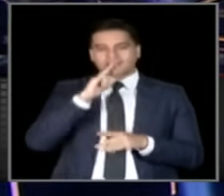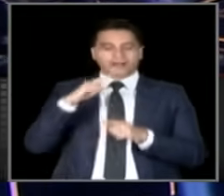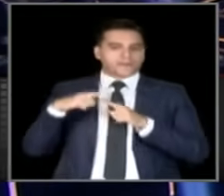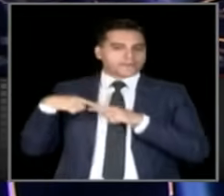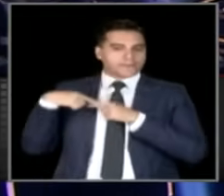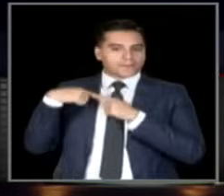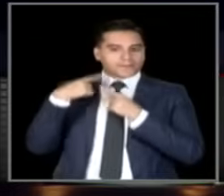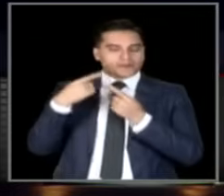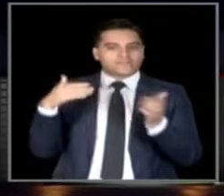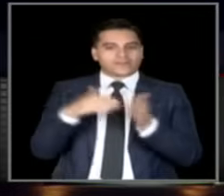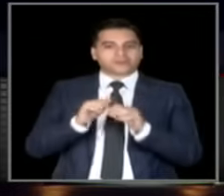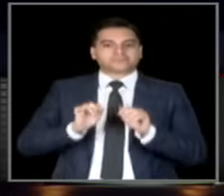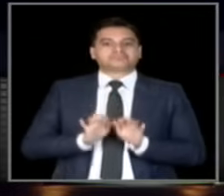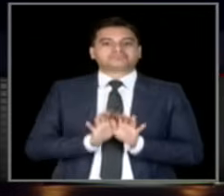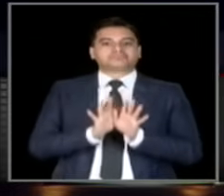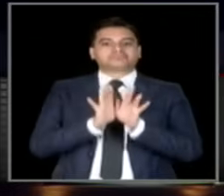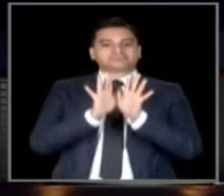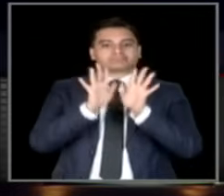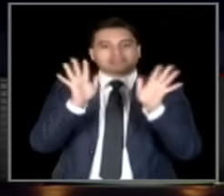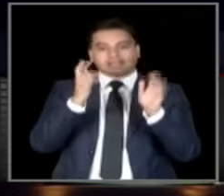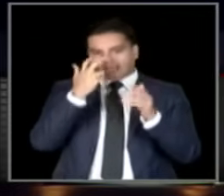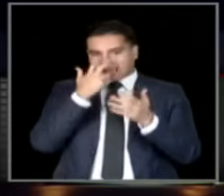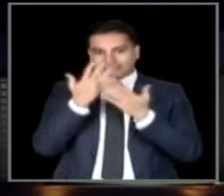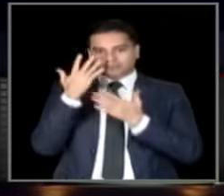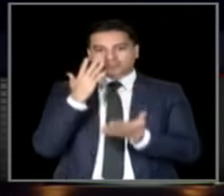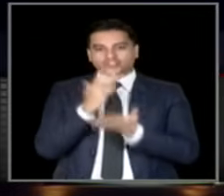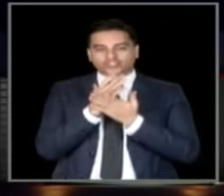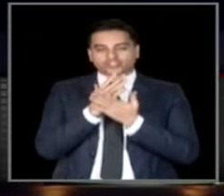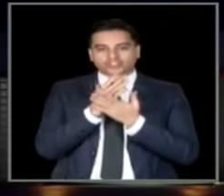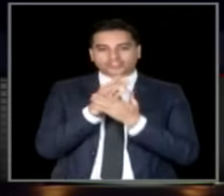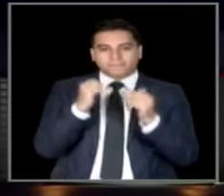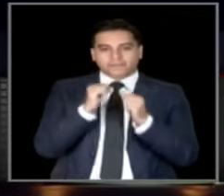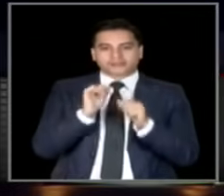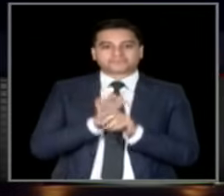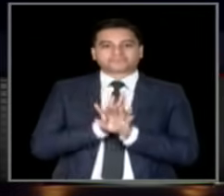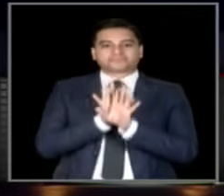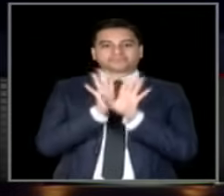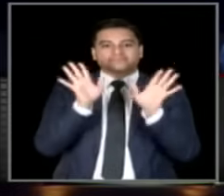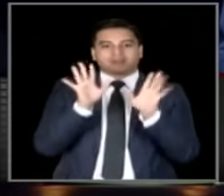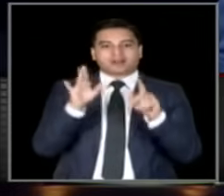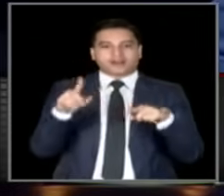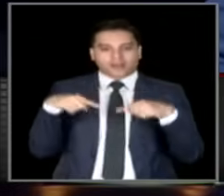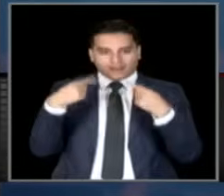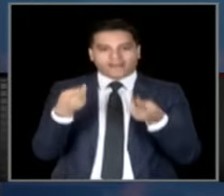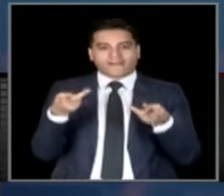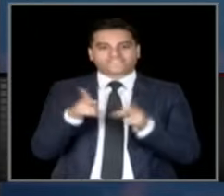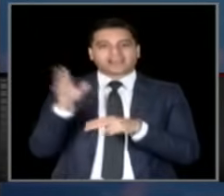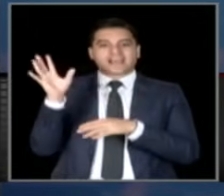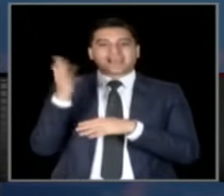بدأت تنمو في نهاية العصر الجليدي الأخير، موجودة على قمة